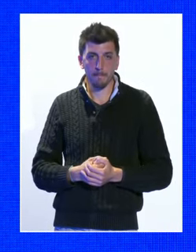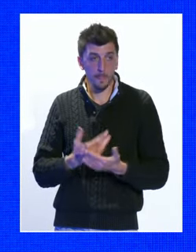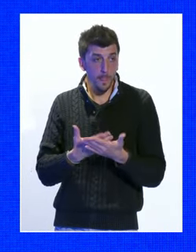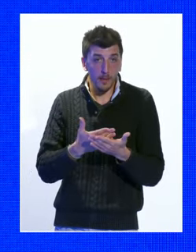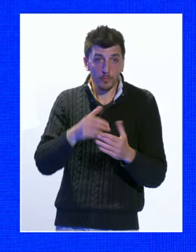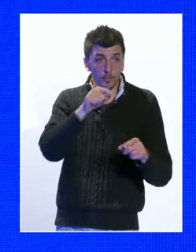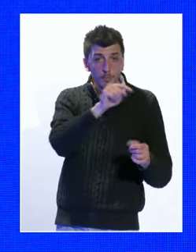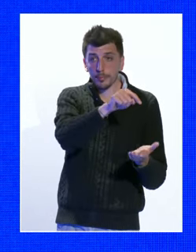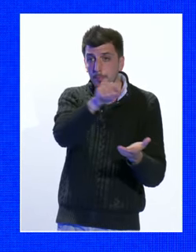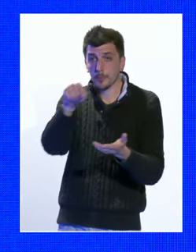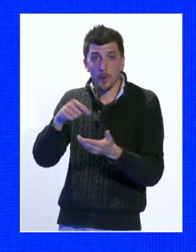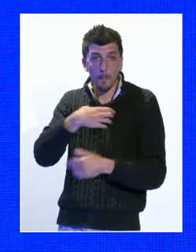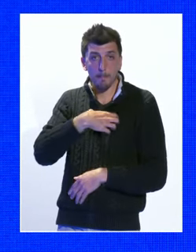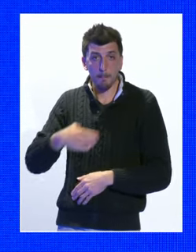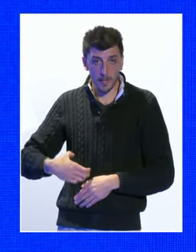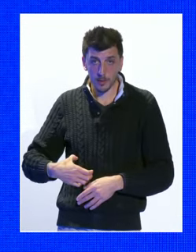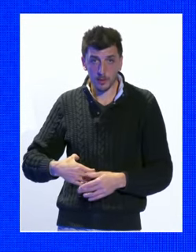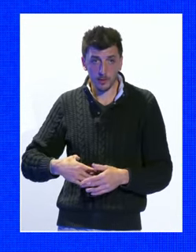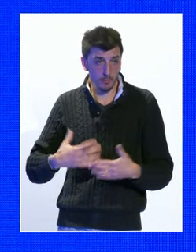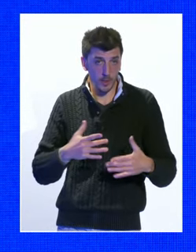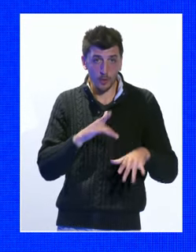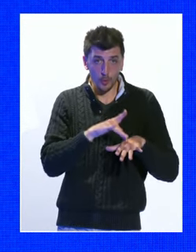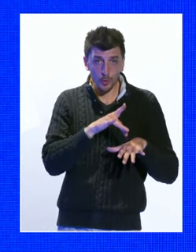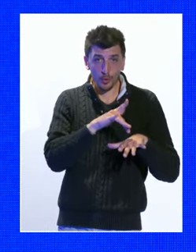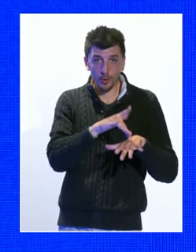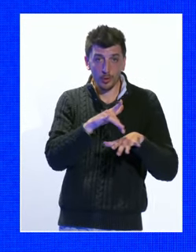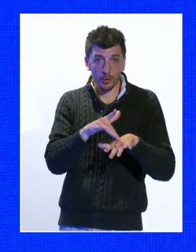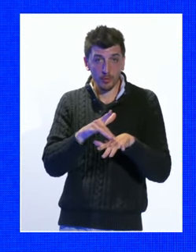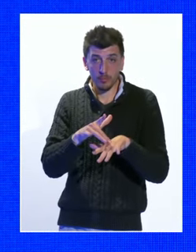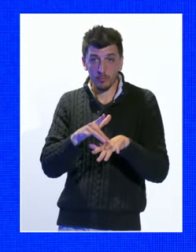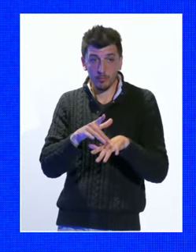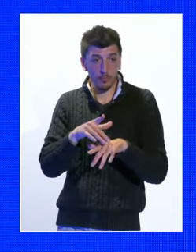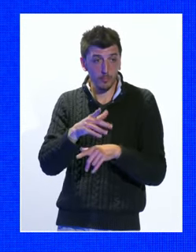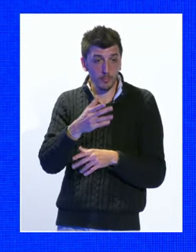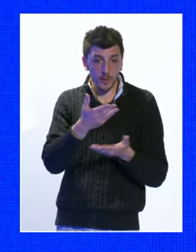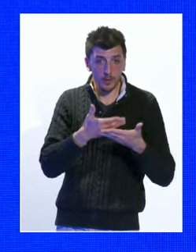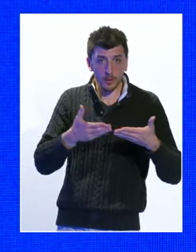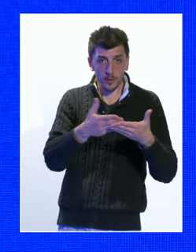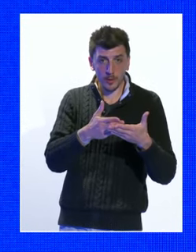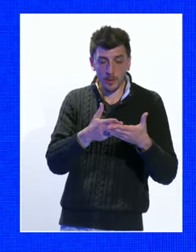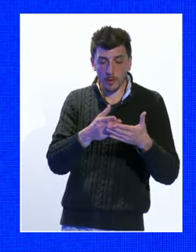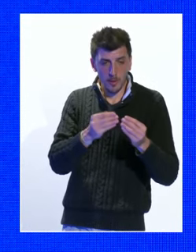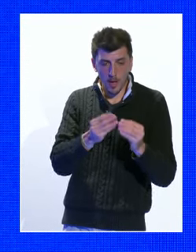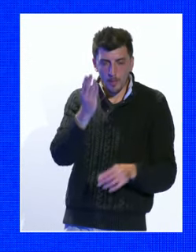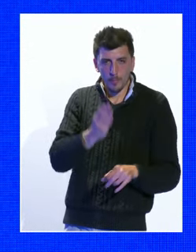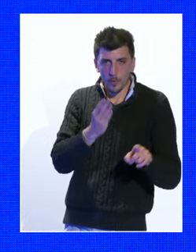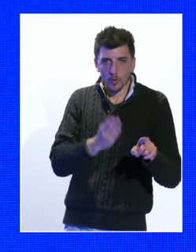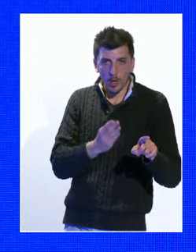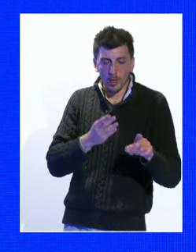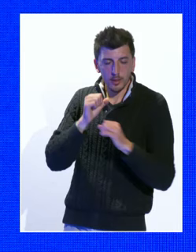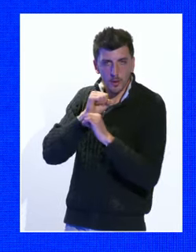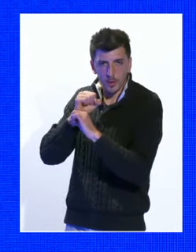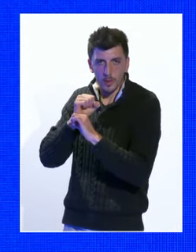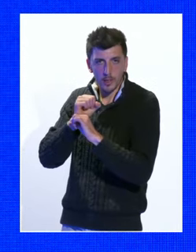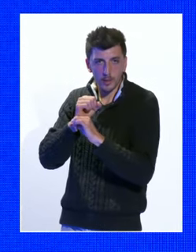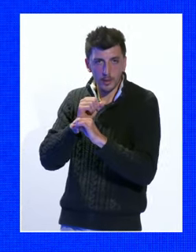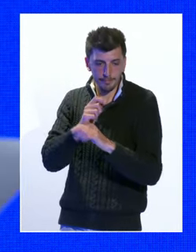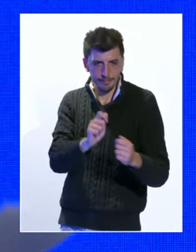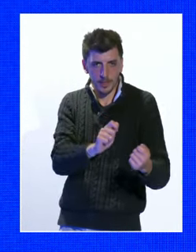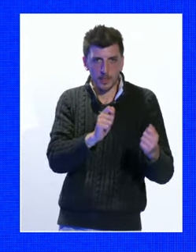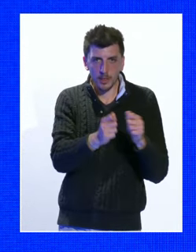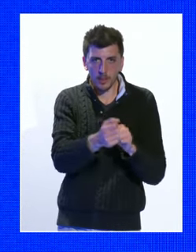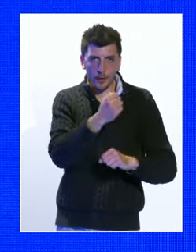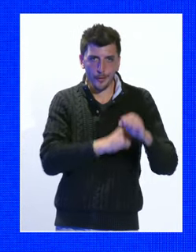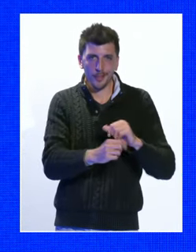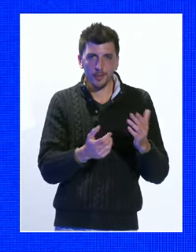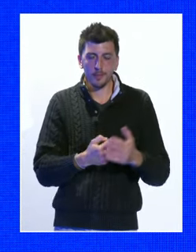mairies, chaque fois que nécessaire et chaque fois que les contraintes existent. Mais cela ne peut pas se